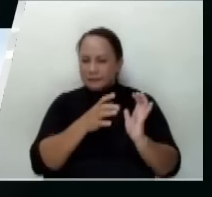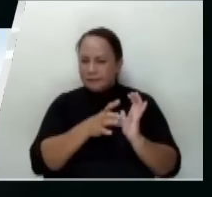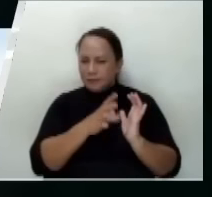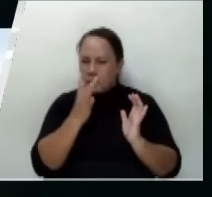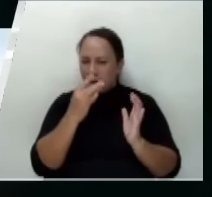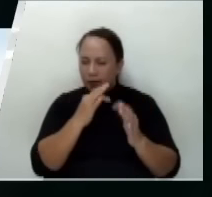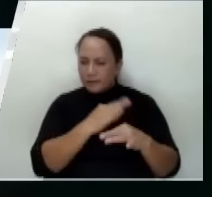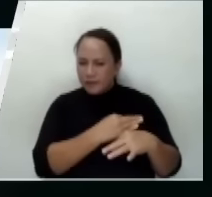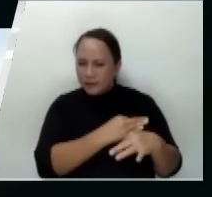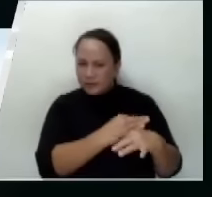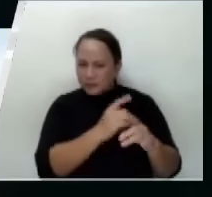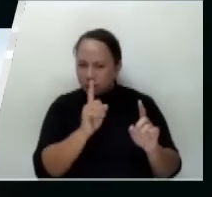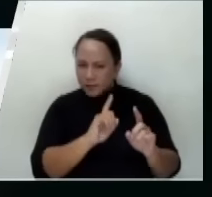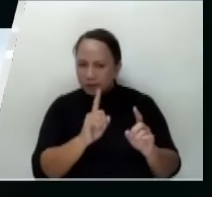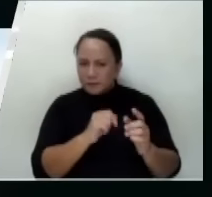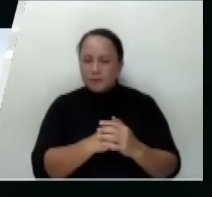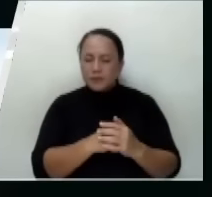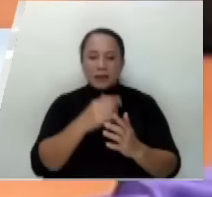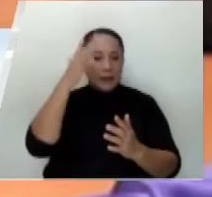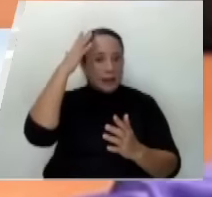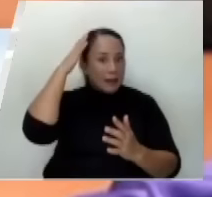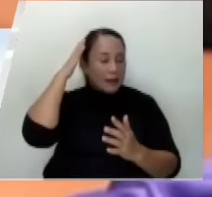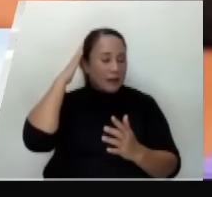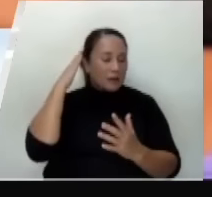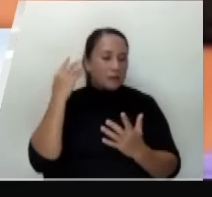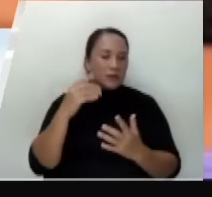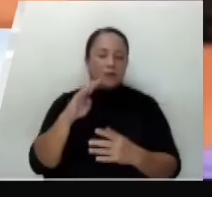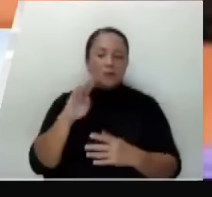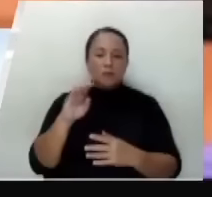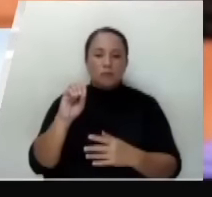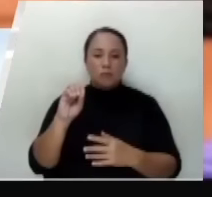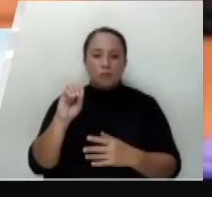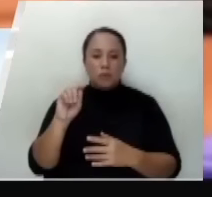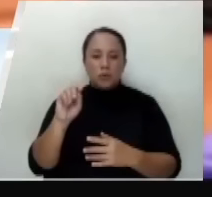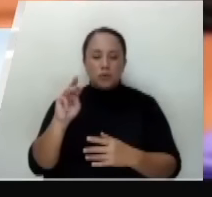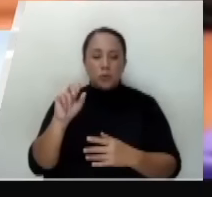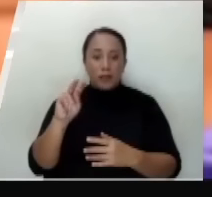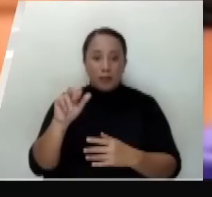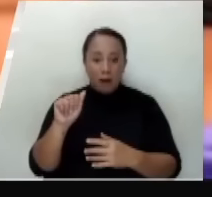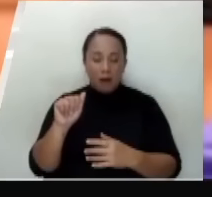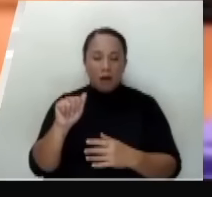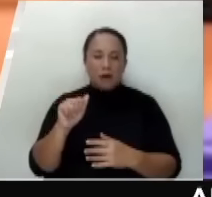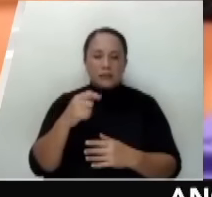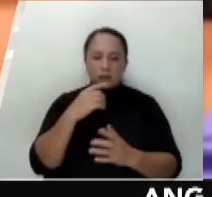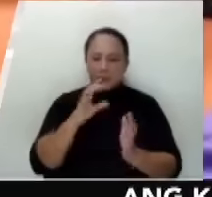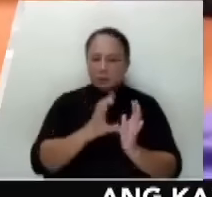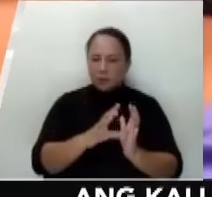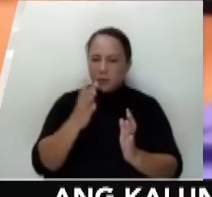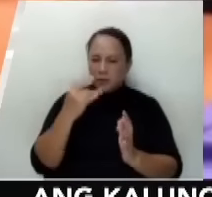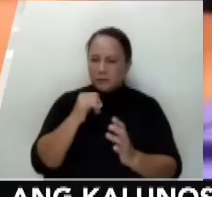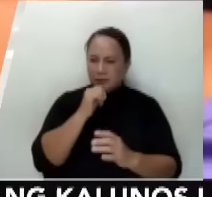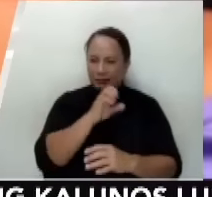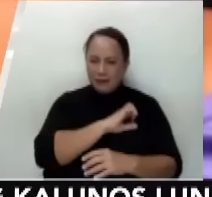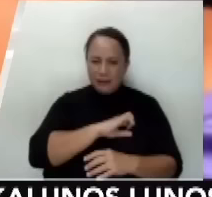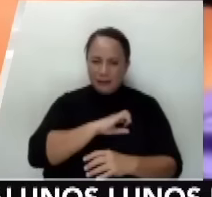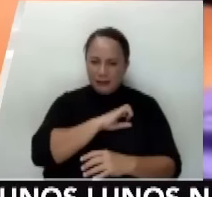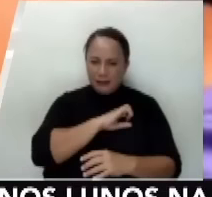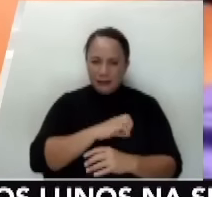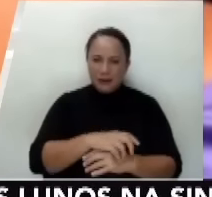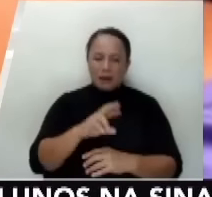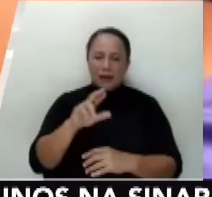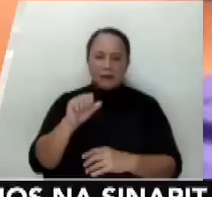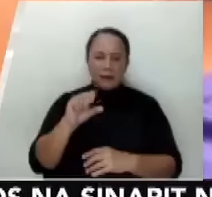Megan sa buhok ng candidate ng Botswana na si Lesego Chombo. Komento ng ilan, unethical, racist at bawal daw